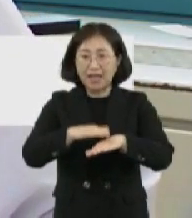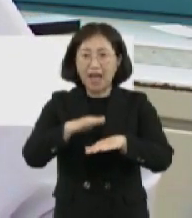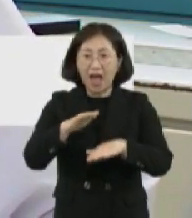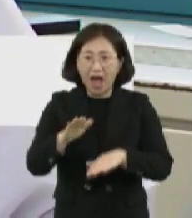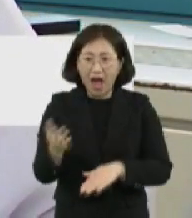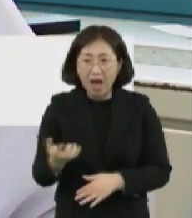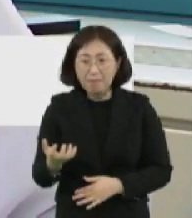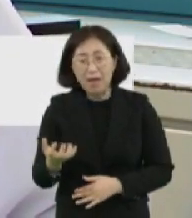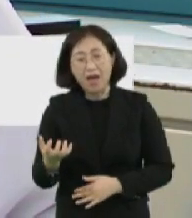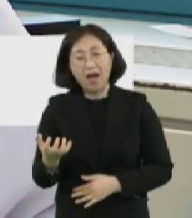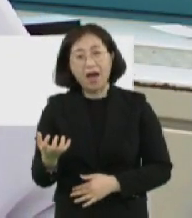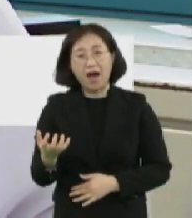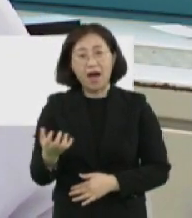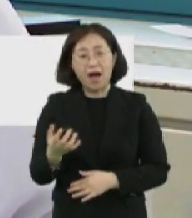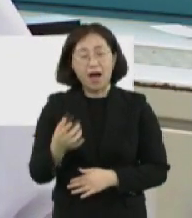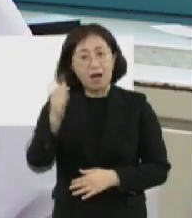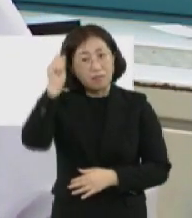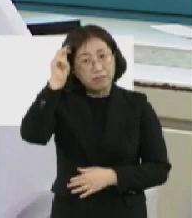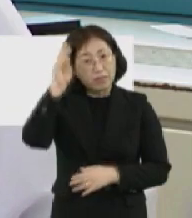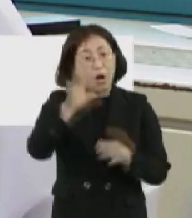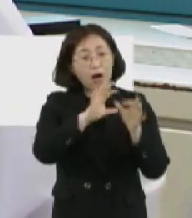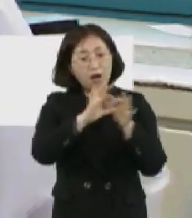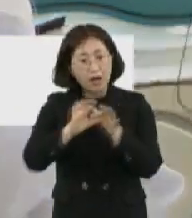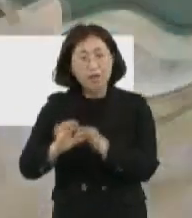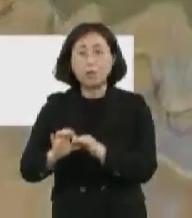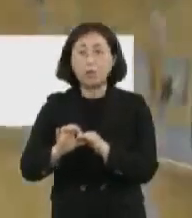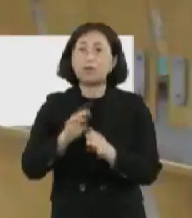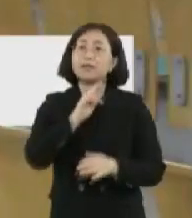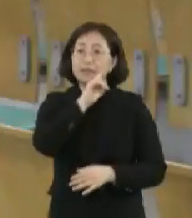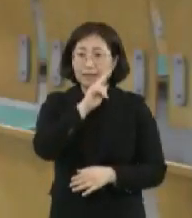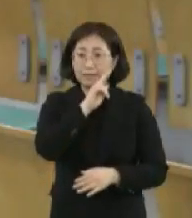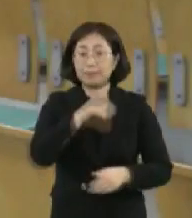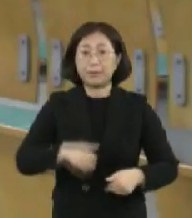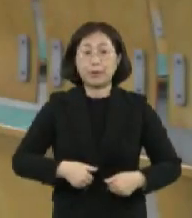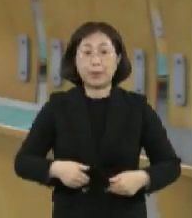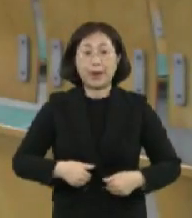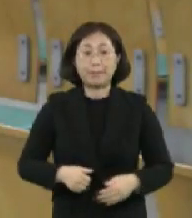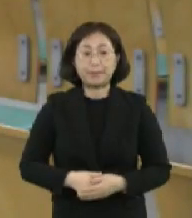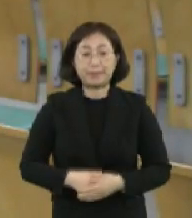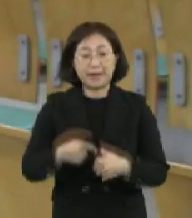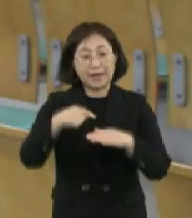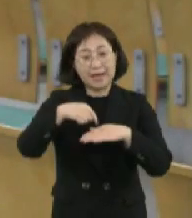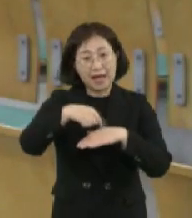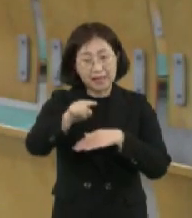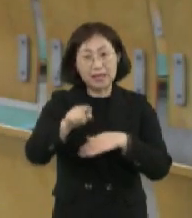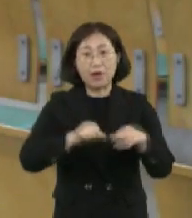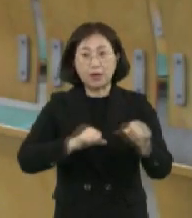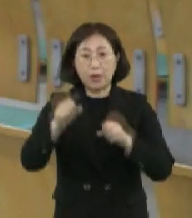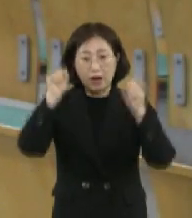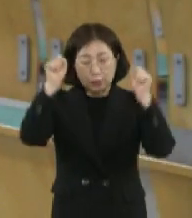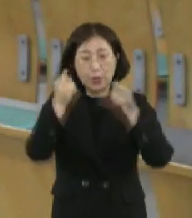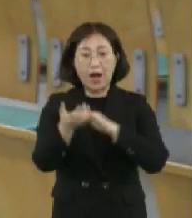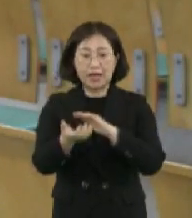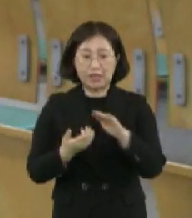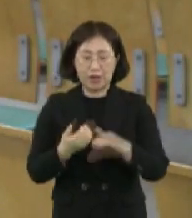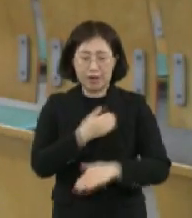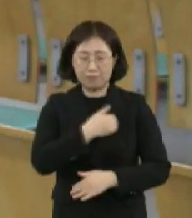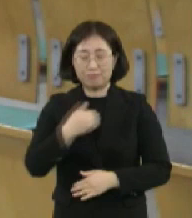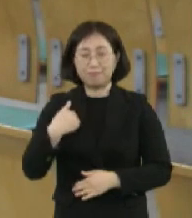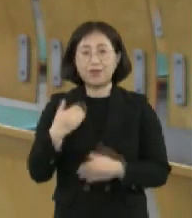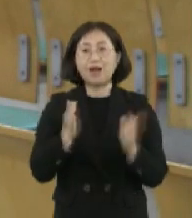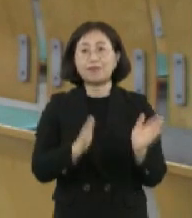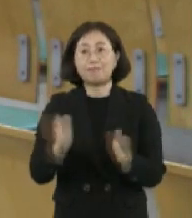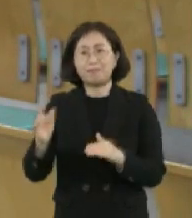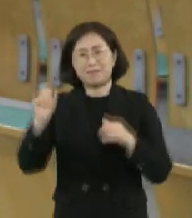아픈 압통이 수일간 지속되면 의심해 볼 수 있습니다. 봄철 야외 활동이나 운동 전에 충분한